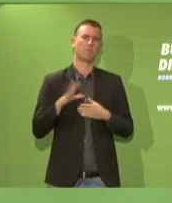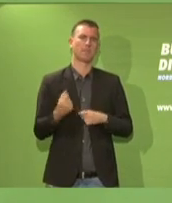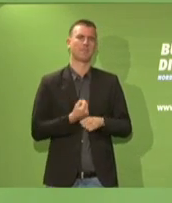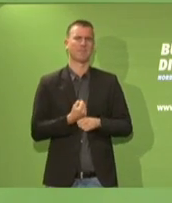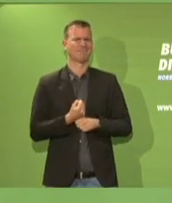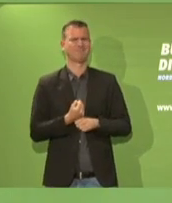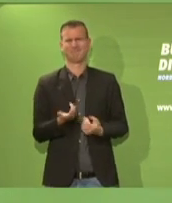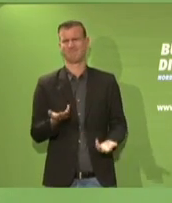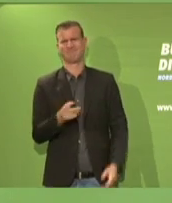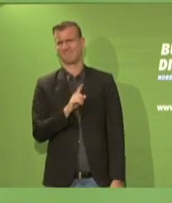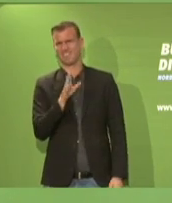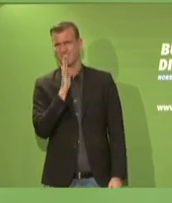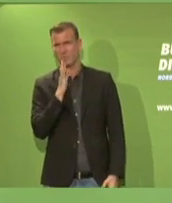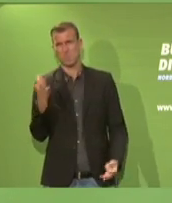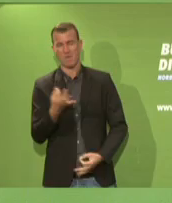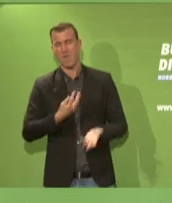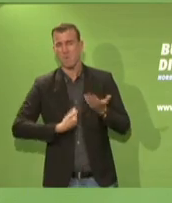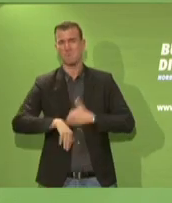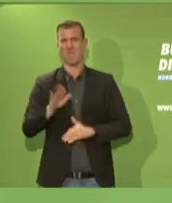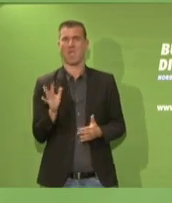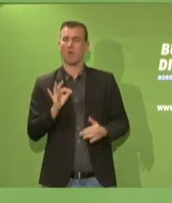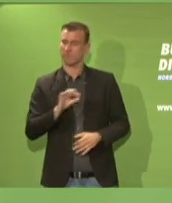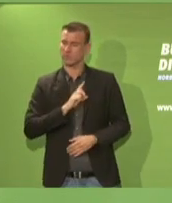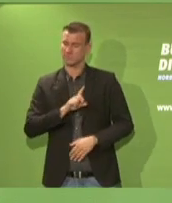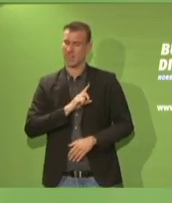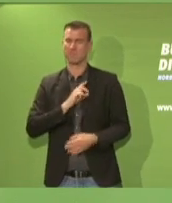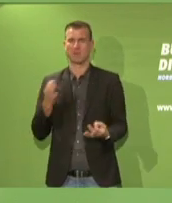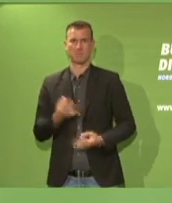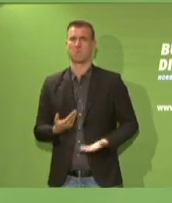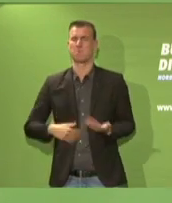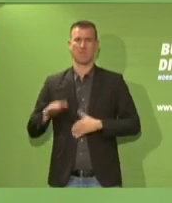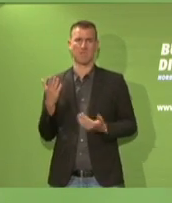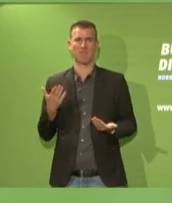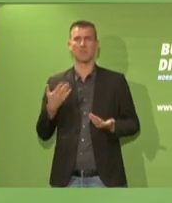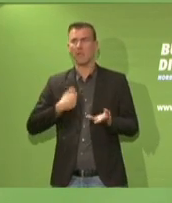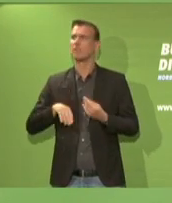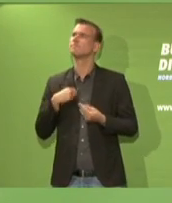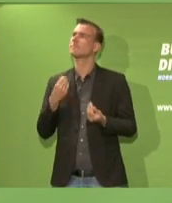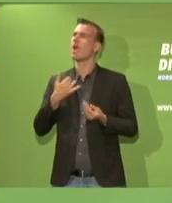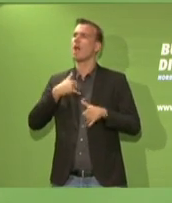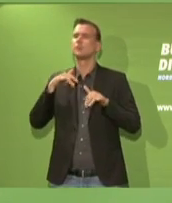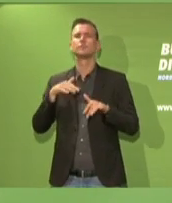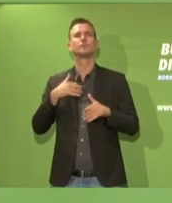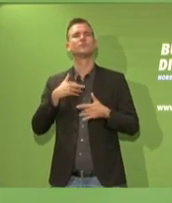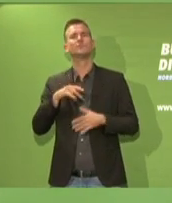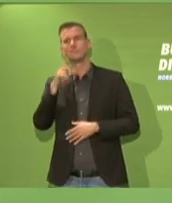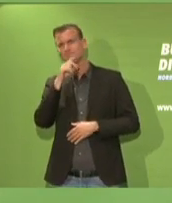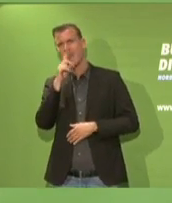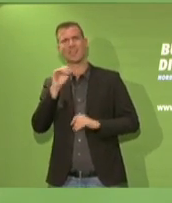mitmachen. Da muss schon mehr her, auch für uns selber, damit es mehr Spaß macht, hier uns zu engagieren.